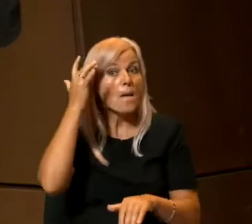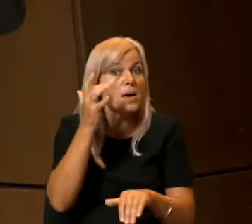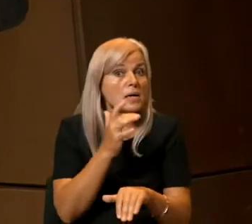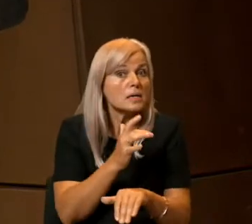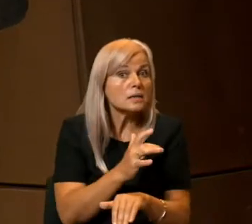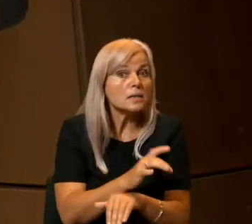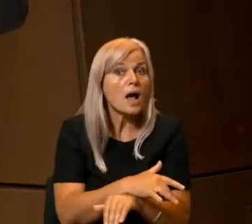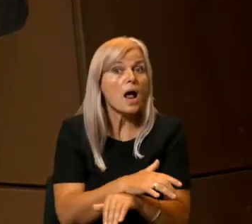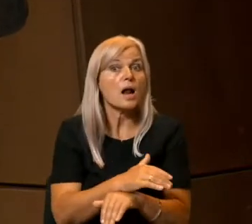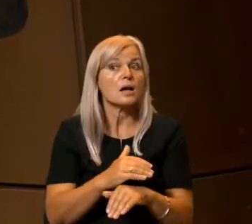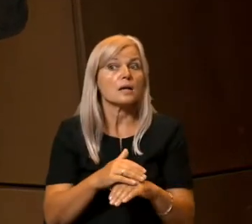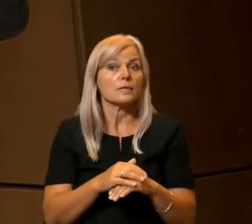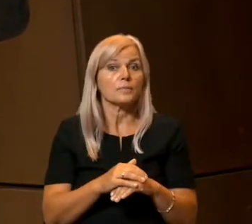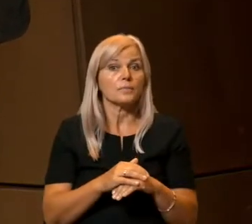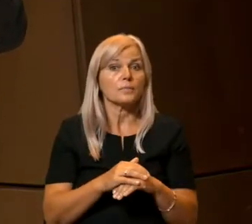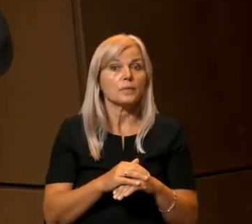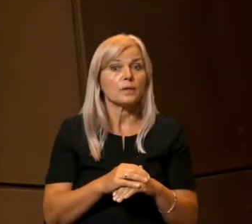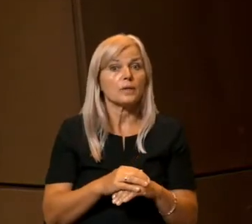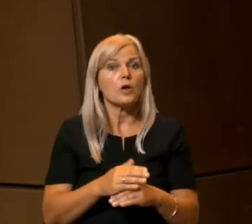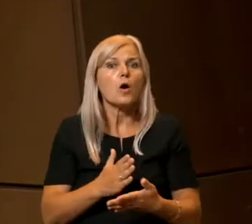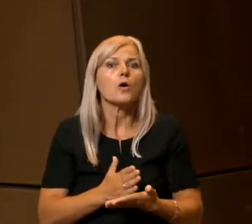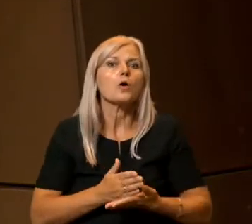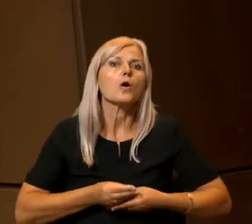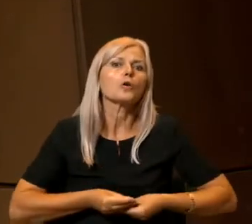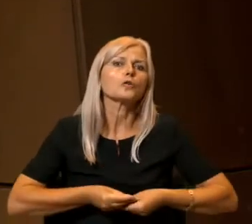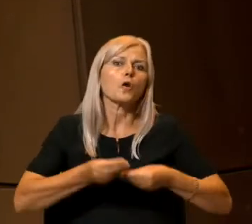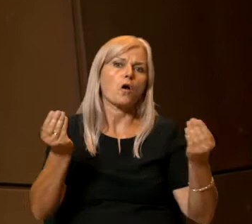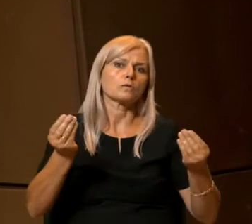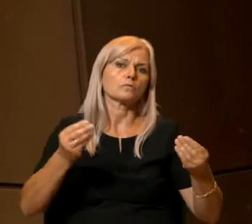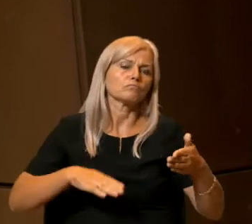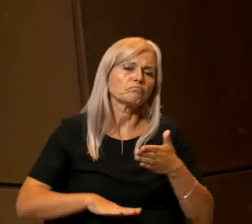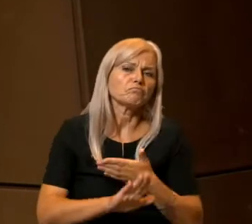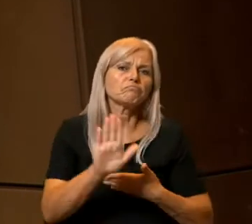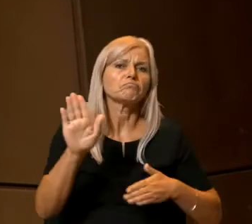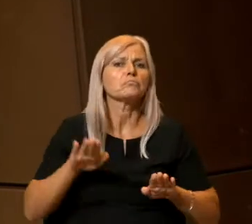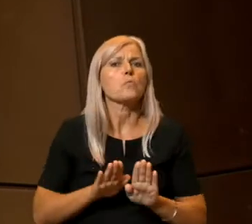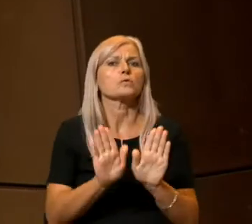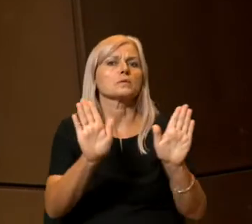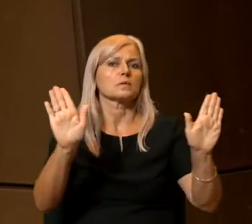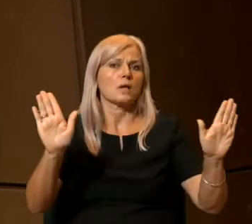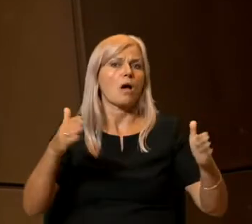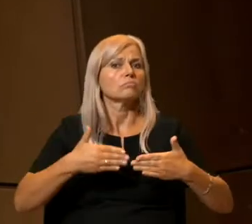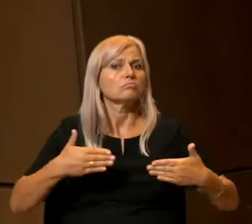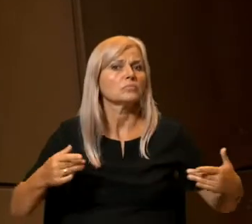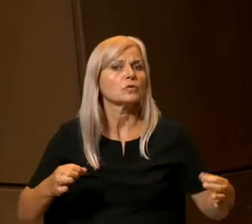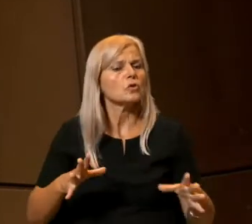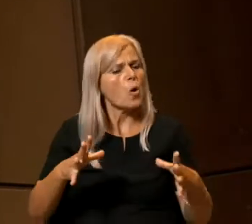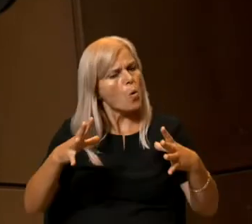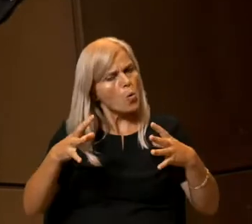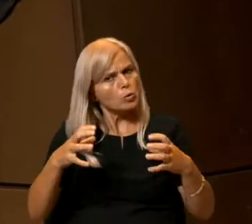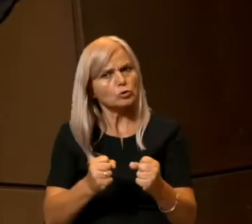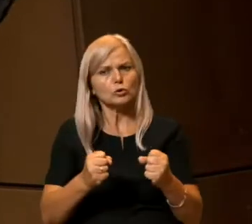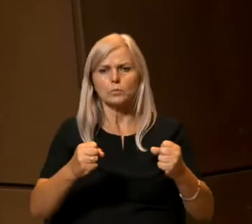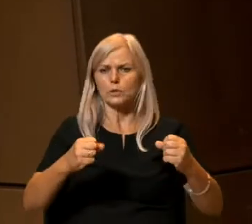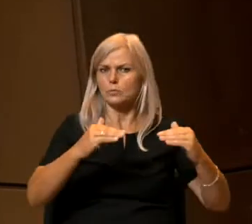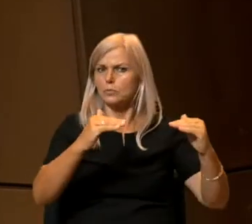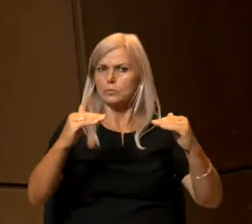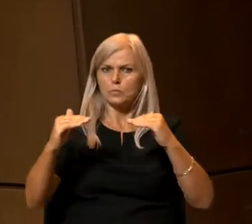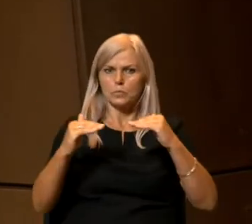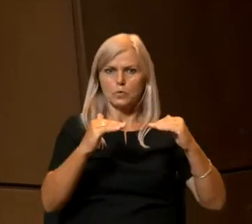wsparcia sztuki i innej instytucji. A zatem, aby utrzymać to, co mamy, rok za rok musimy